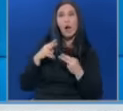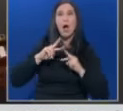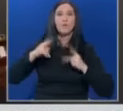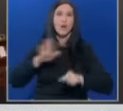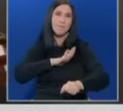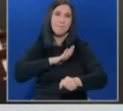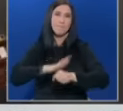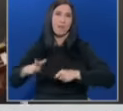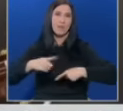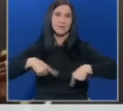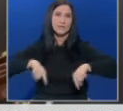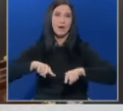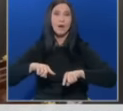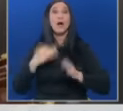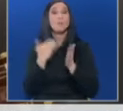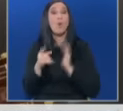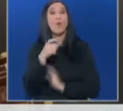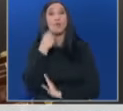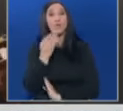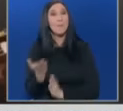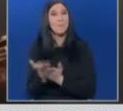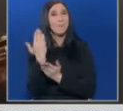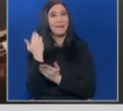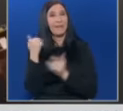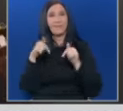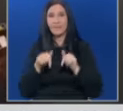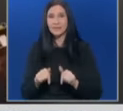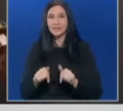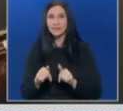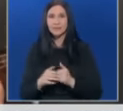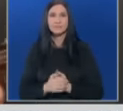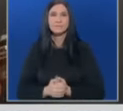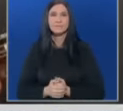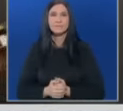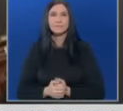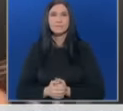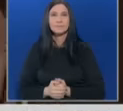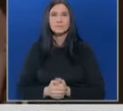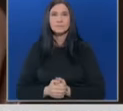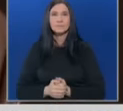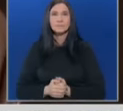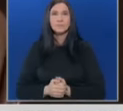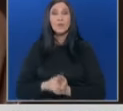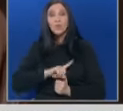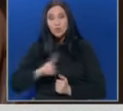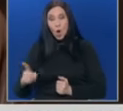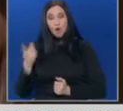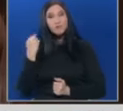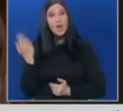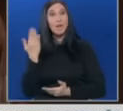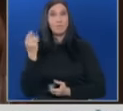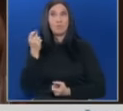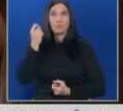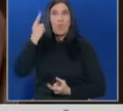зала. Половин година преди днес. Смерть войне! До вчера бил кумир